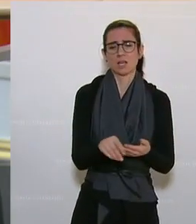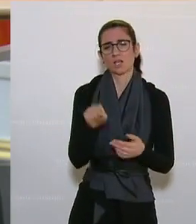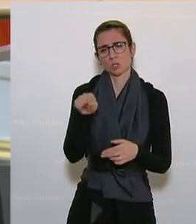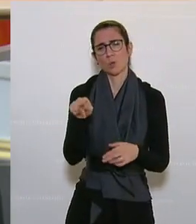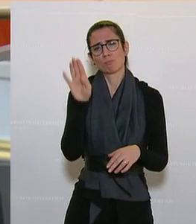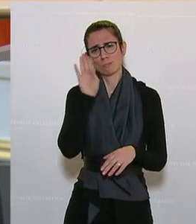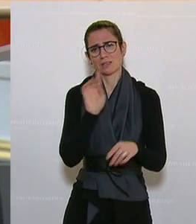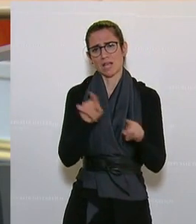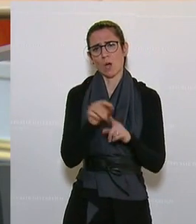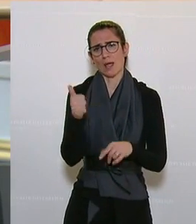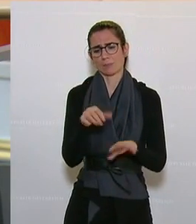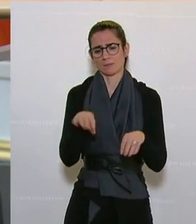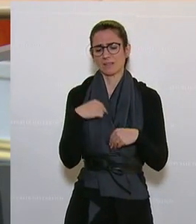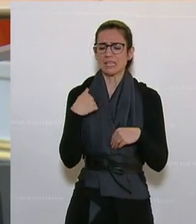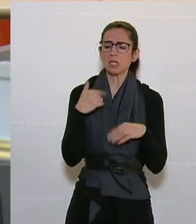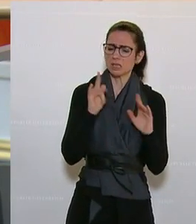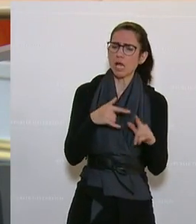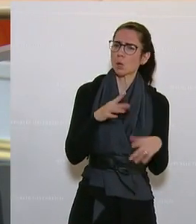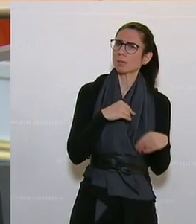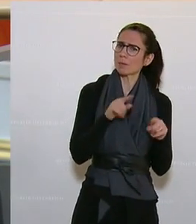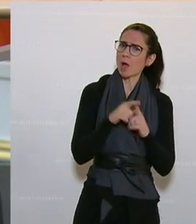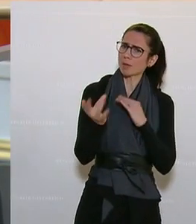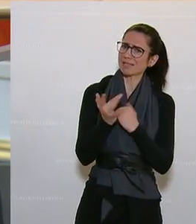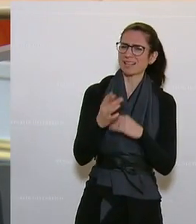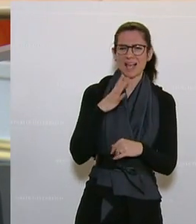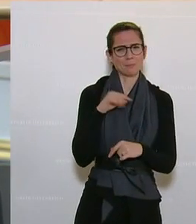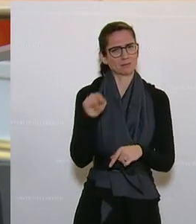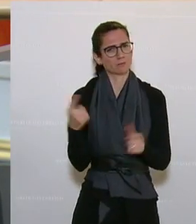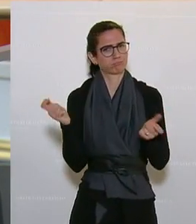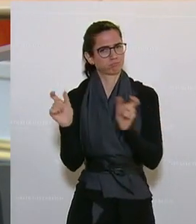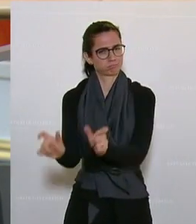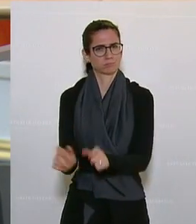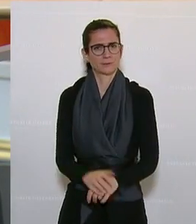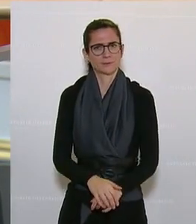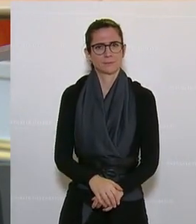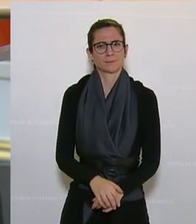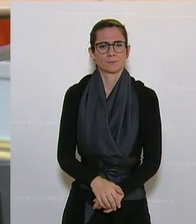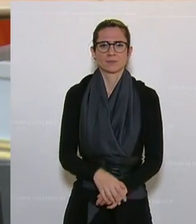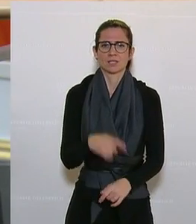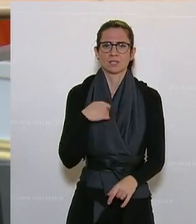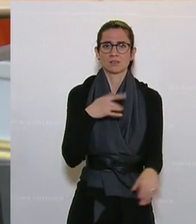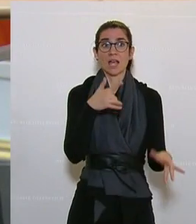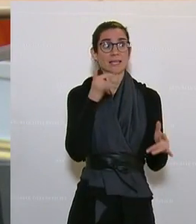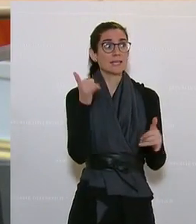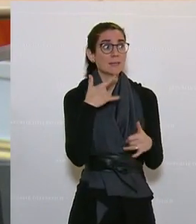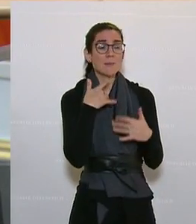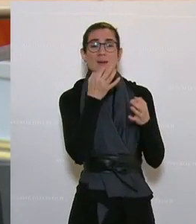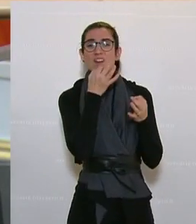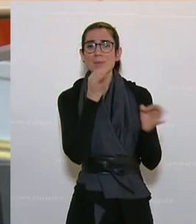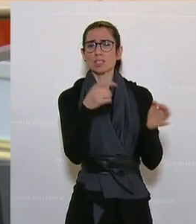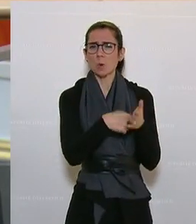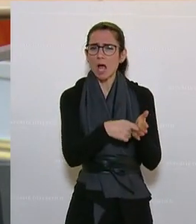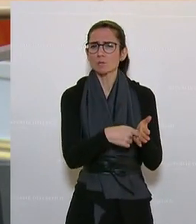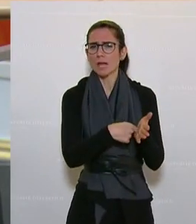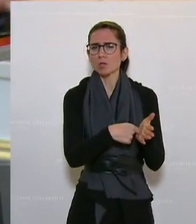zur Kenntnis. Ich bin ja für Kritik eh sehr empfänglich. Und wir haben ja selber, und das war ja der Grund, immer wieder Verbesserungen vorgenommen. Weil